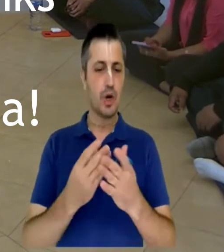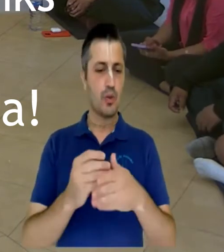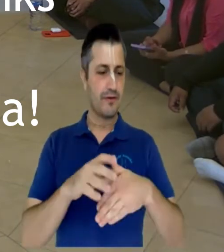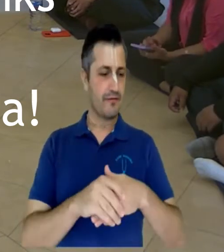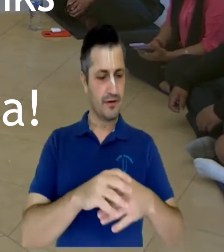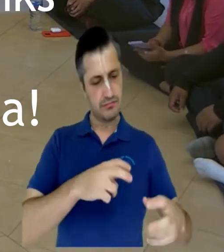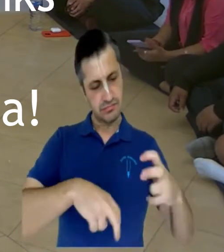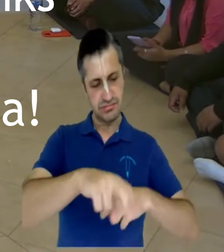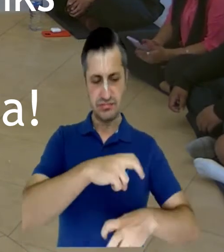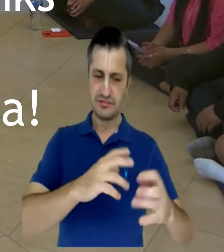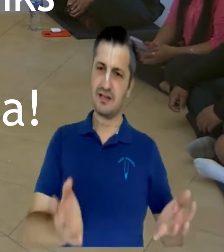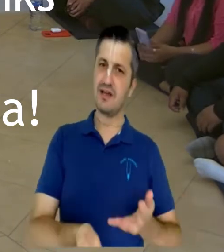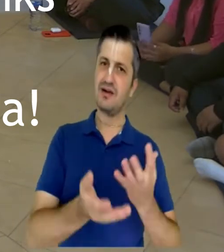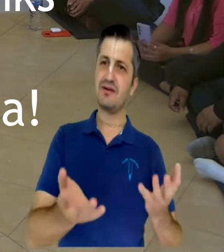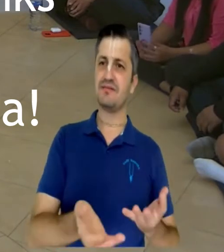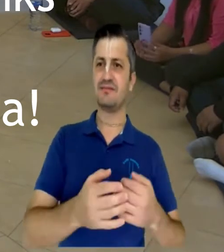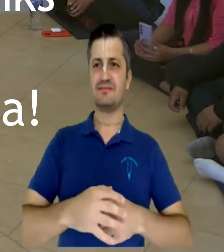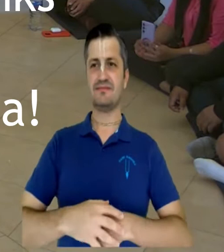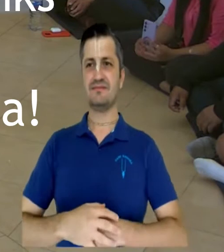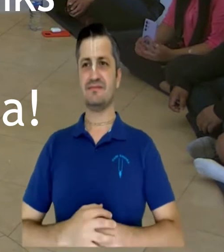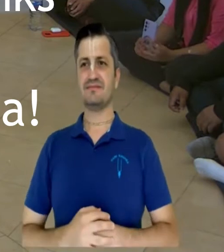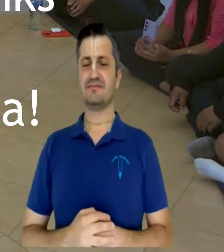यमुनातीरवनचारी जय कुञ्ज